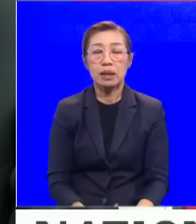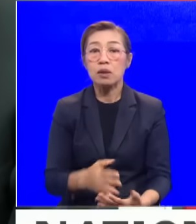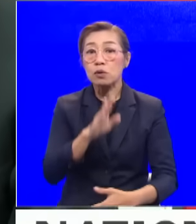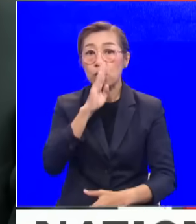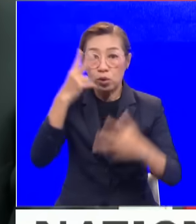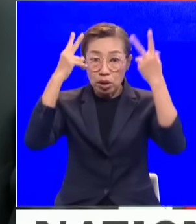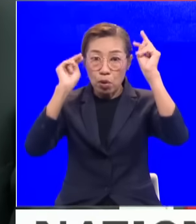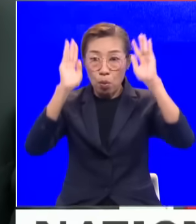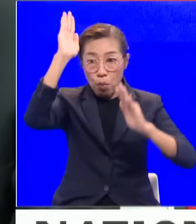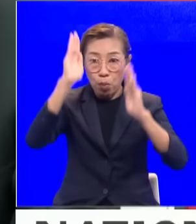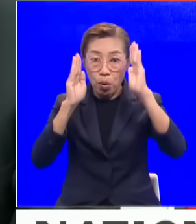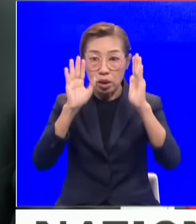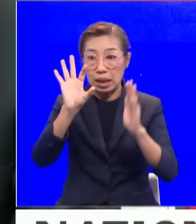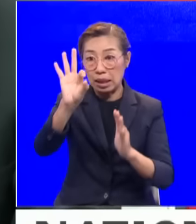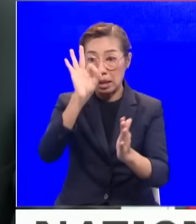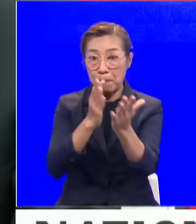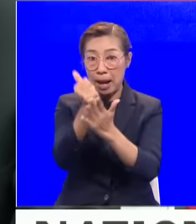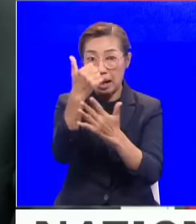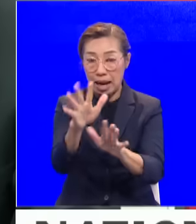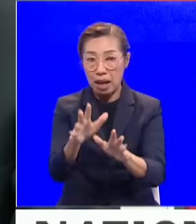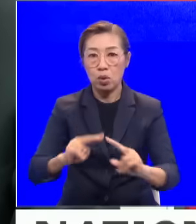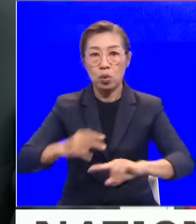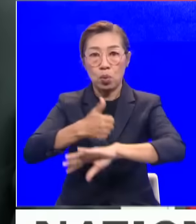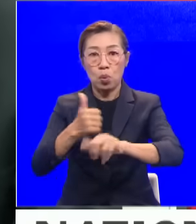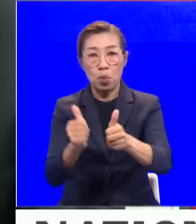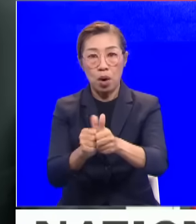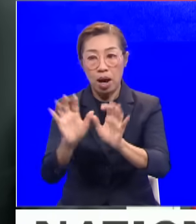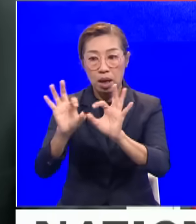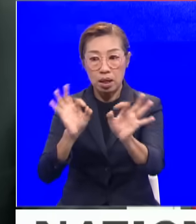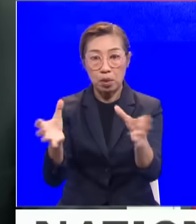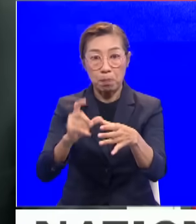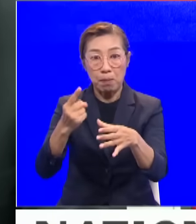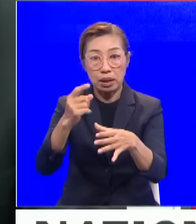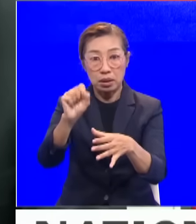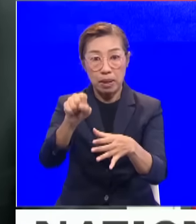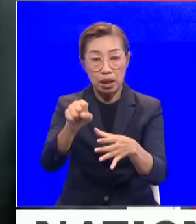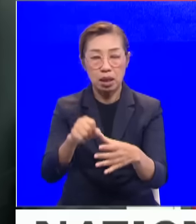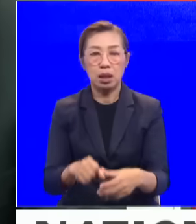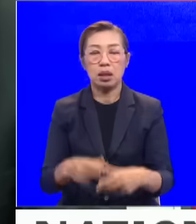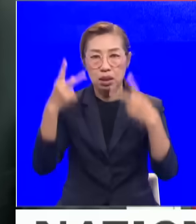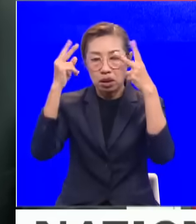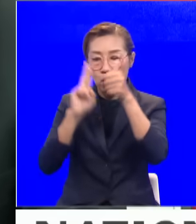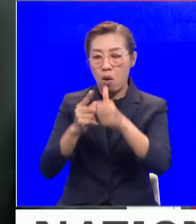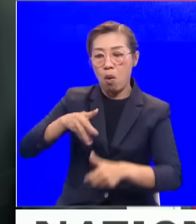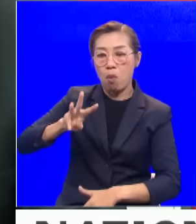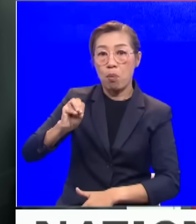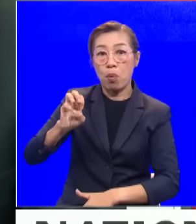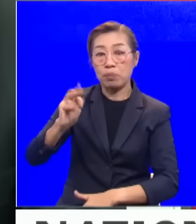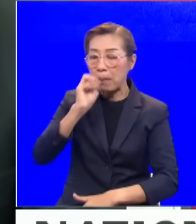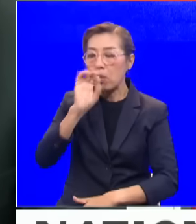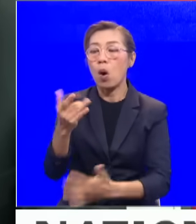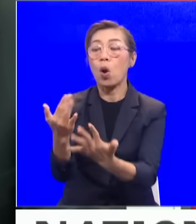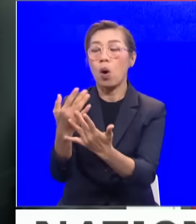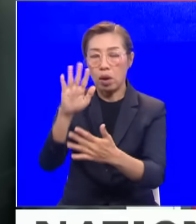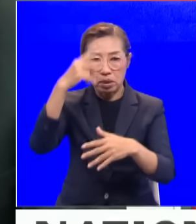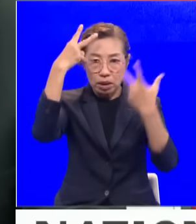จะตั้งทีมครม.ทันทีเลยไหมคุณภูมิธรรมบอกว่าเดี๋ยวให้ได้นายกก่อนส่วนจะจัดครม.ทันทีหรือเปล่